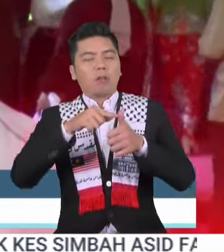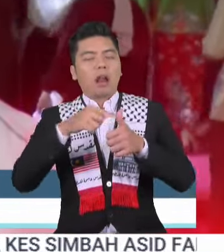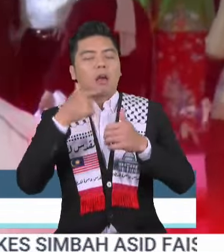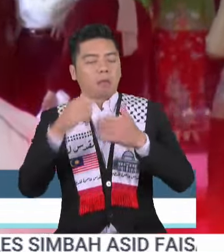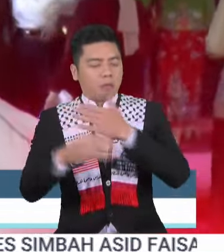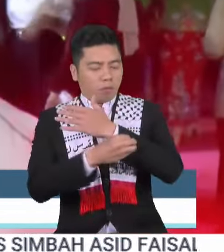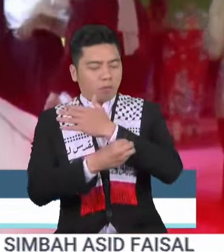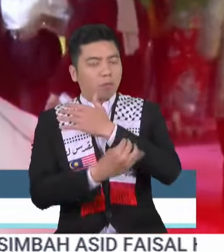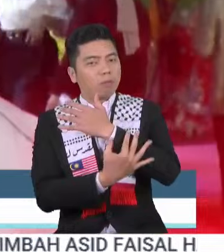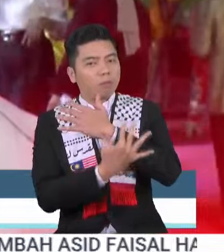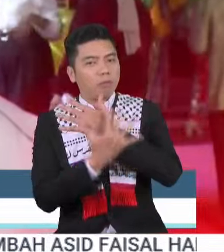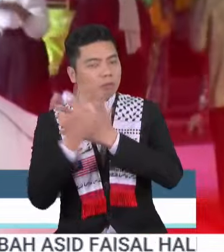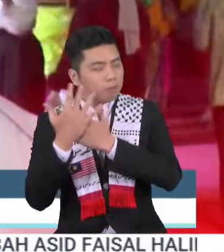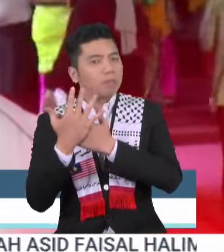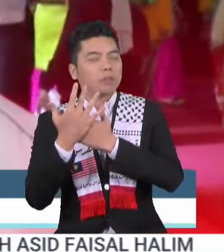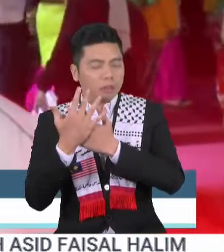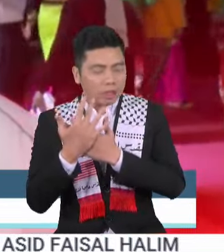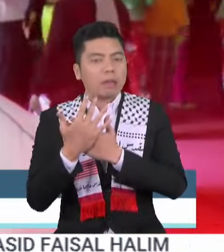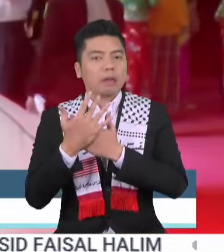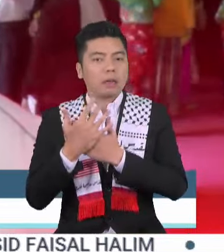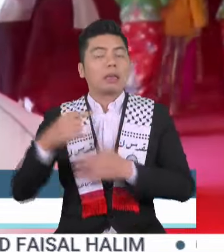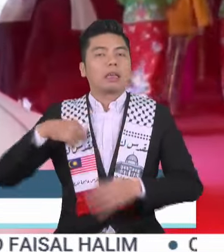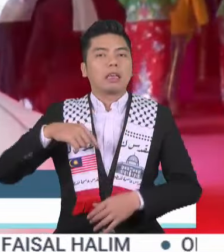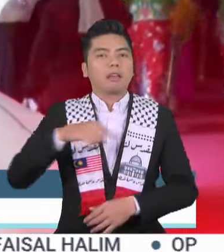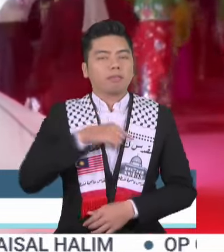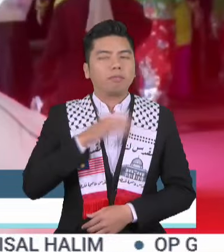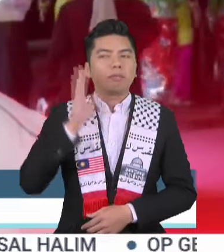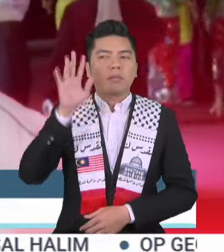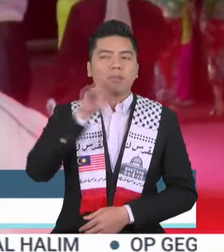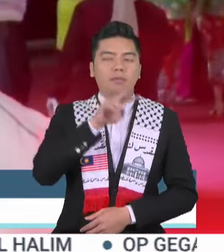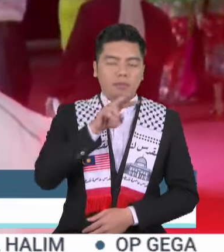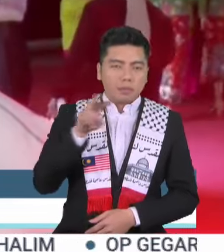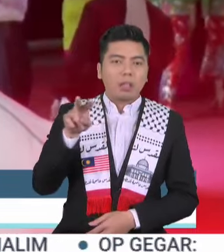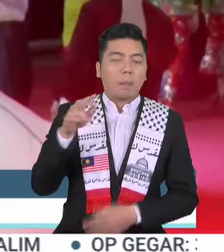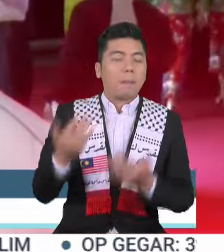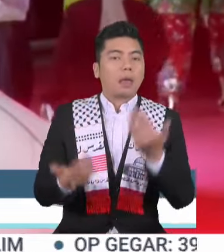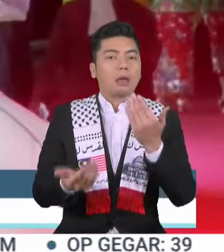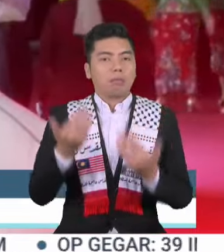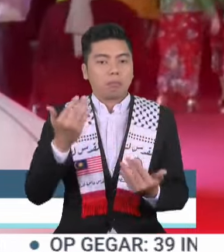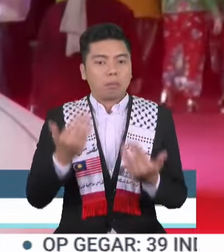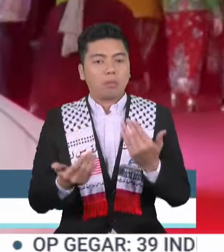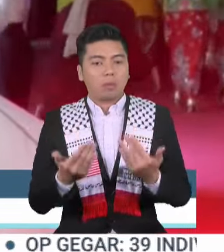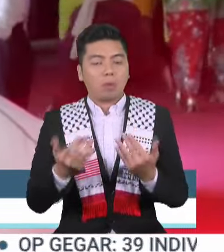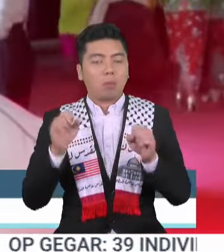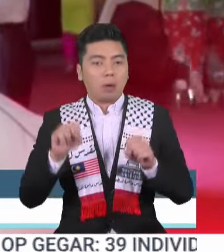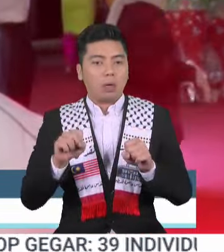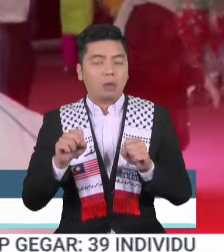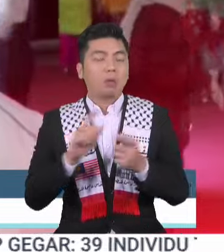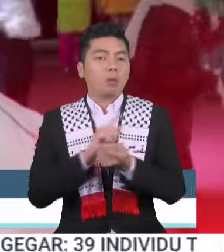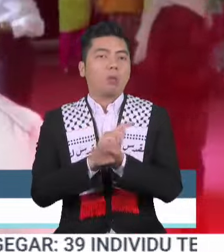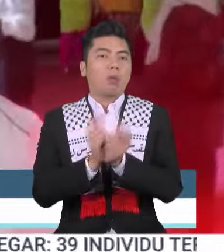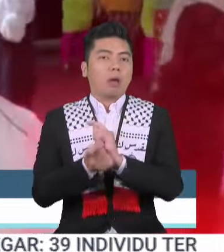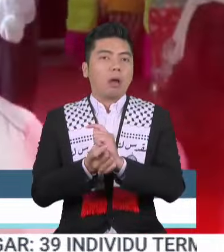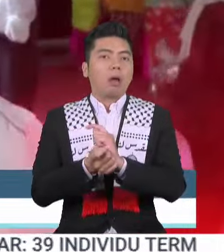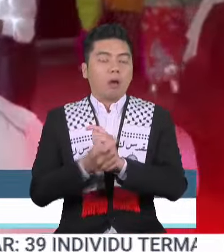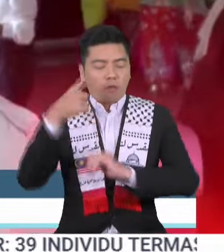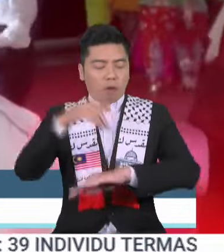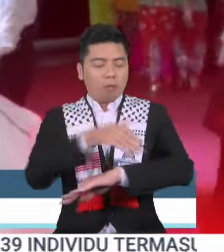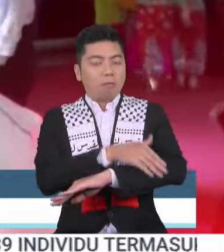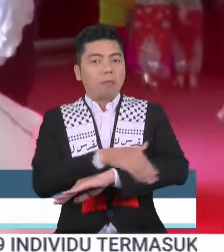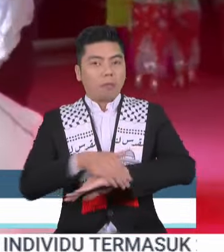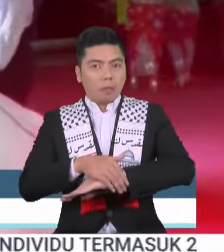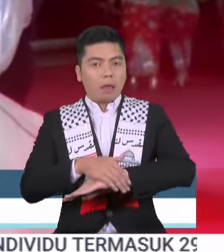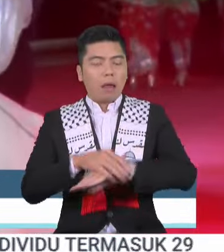pembangunan sesuatu negeri itu. Kita akan tengok kemungkinan jadi kayu pengukur. Kemungkinan besar